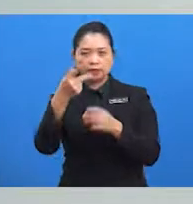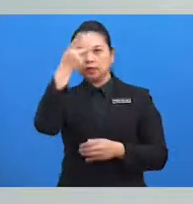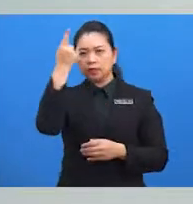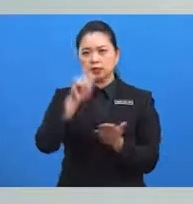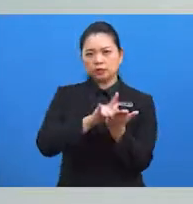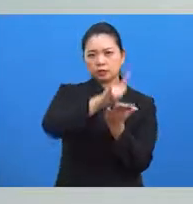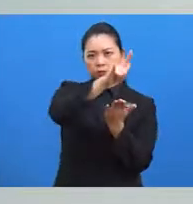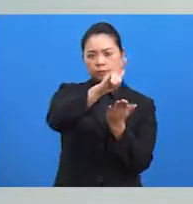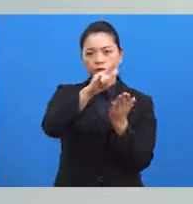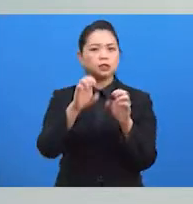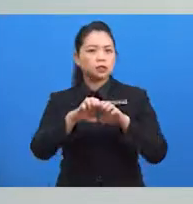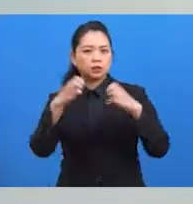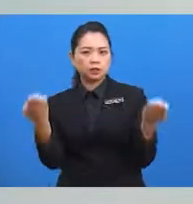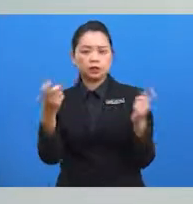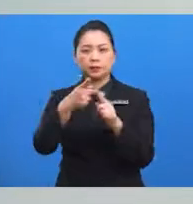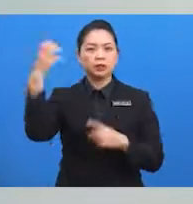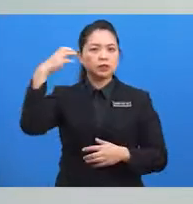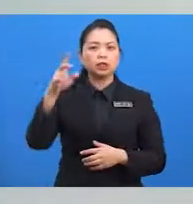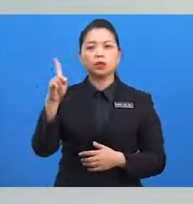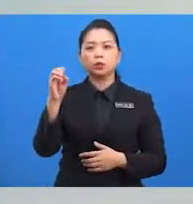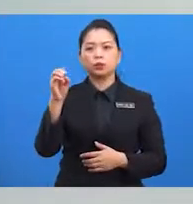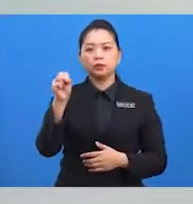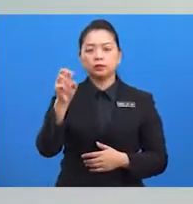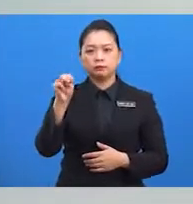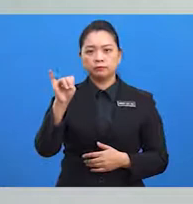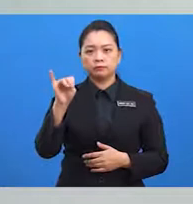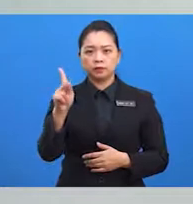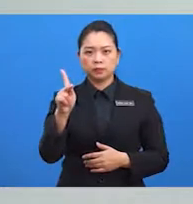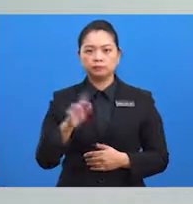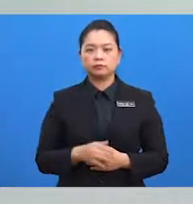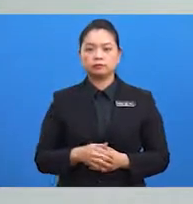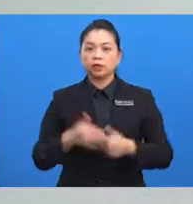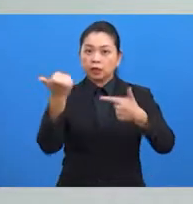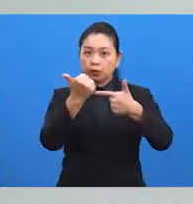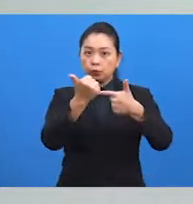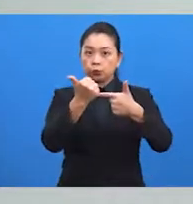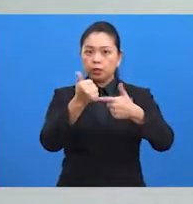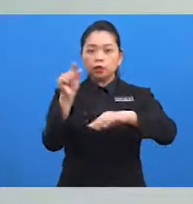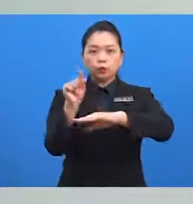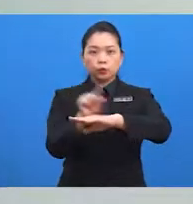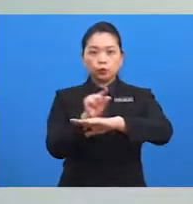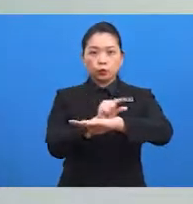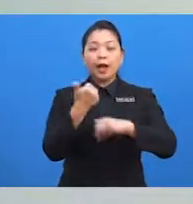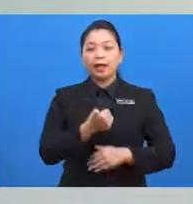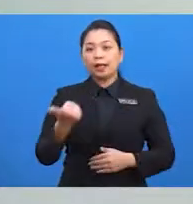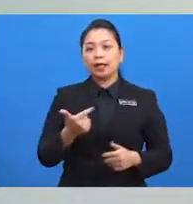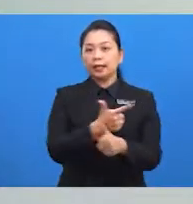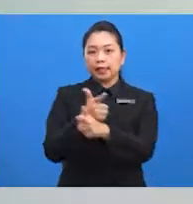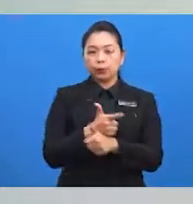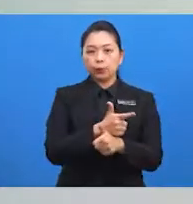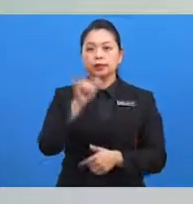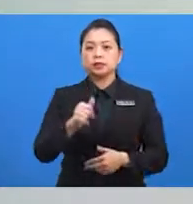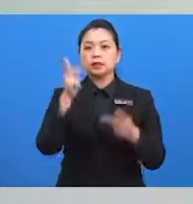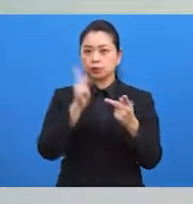sinaran Cosmic kedua gunakan alat perlindungan yang sesuai